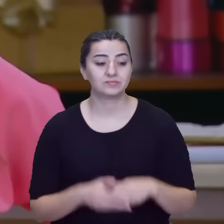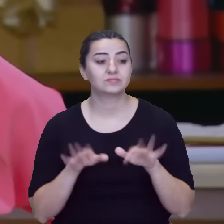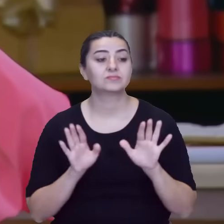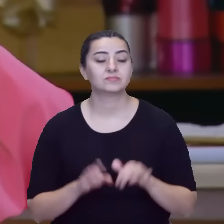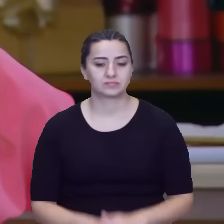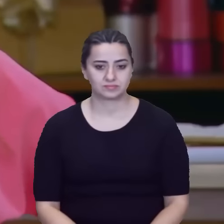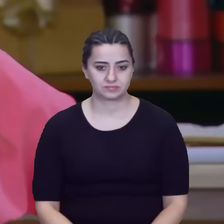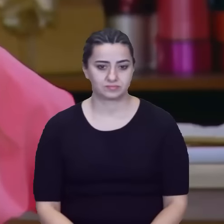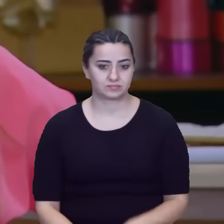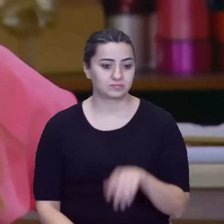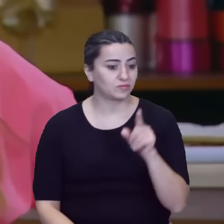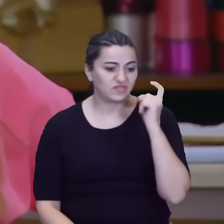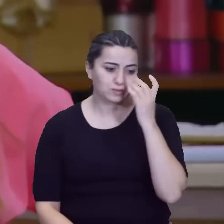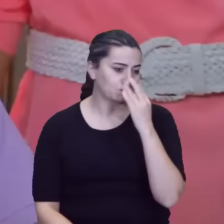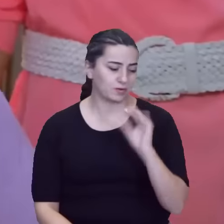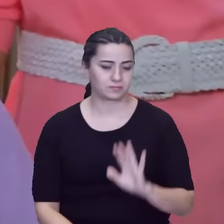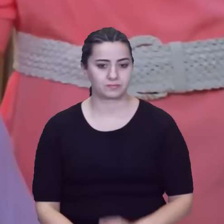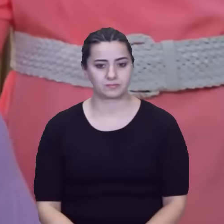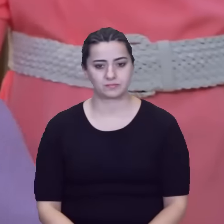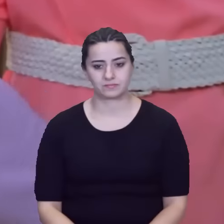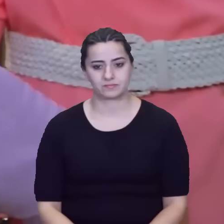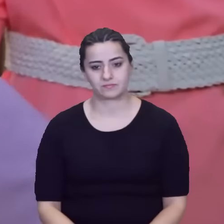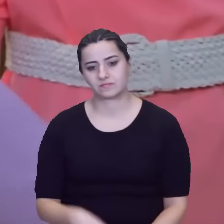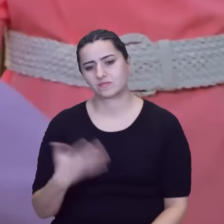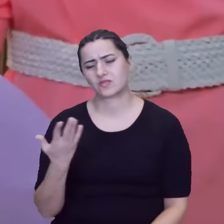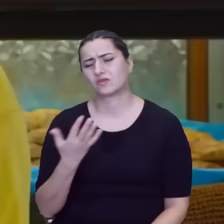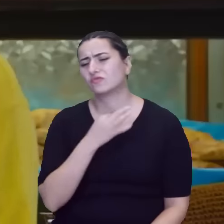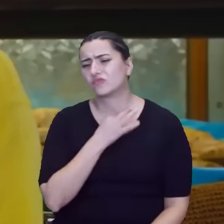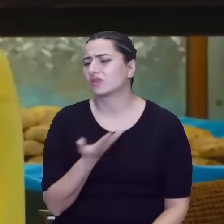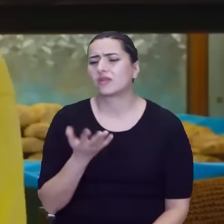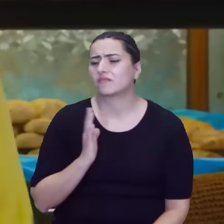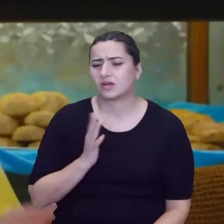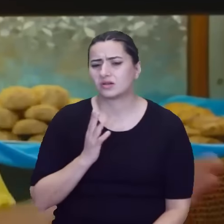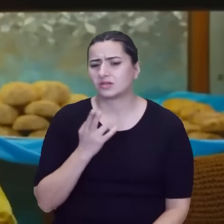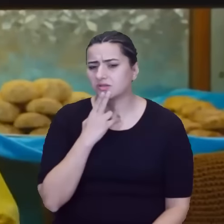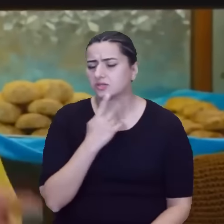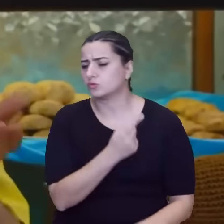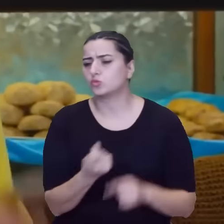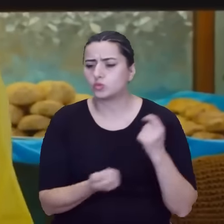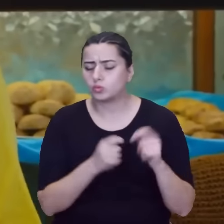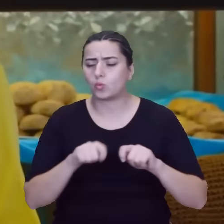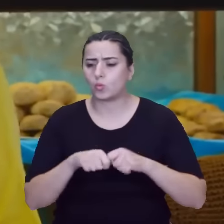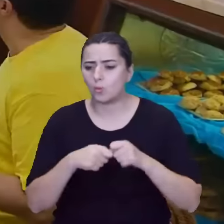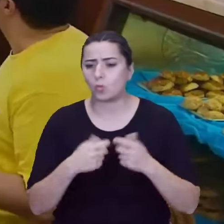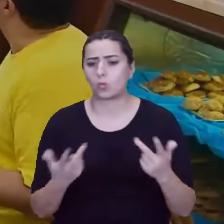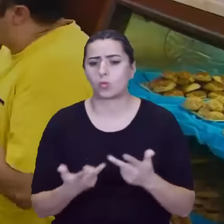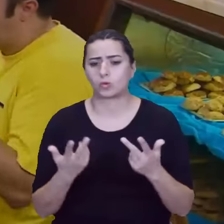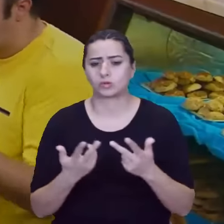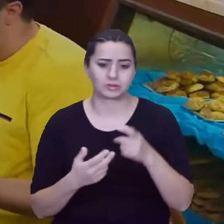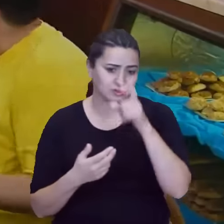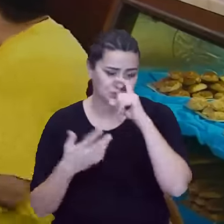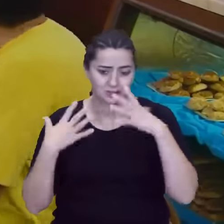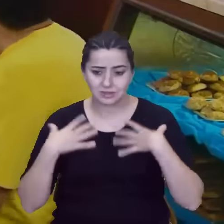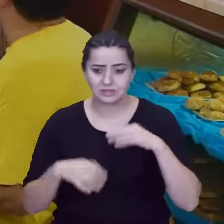Yok, iyi bir fikir değil bence. Allah Allah. Allah Allah. Ya ne var canım, kadın o kadar uğraşmış, örmüş.